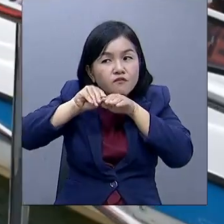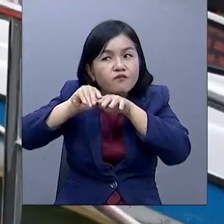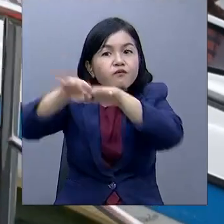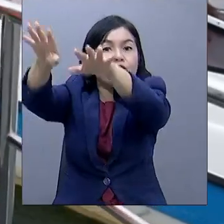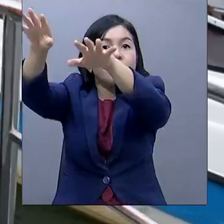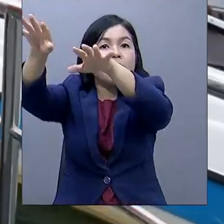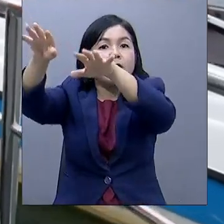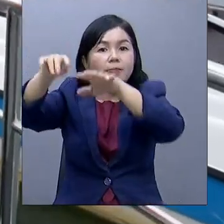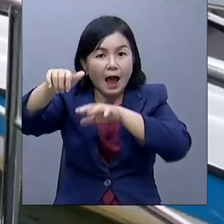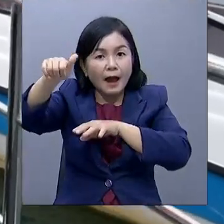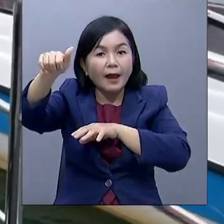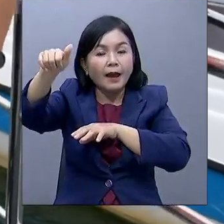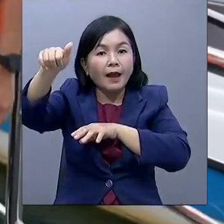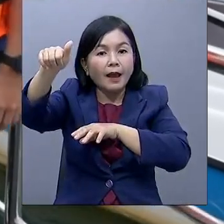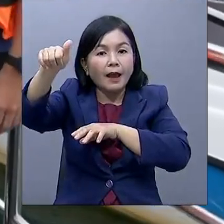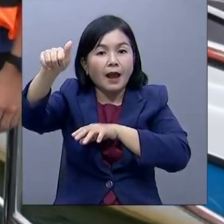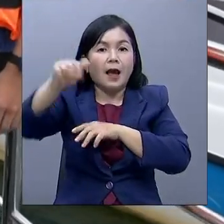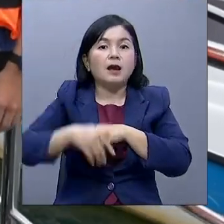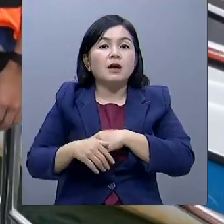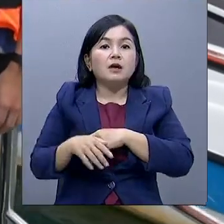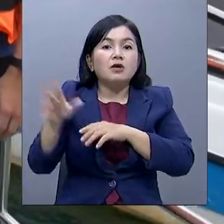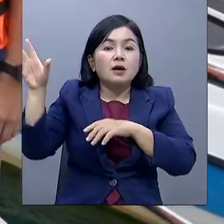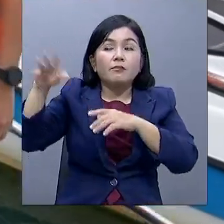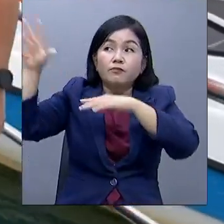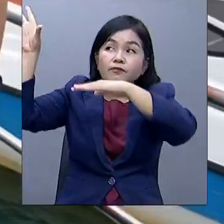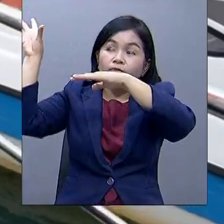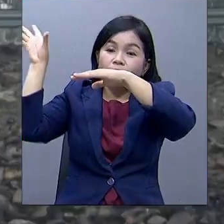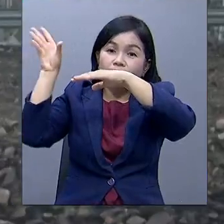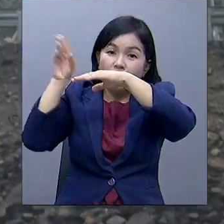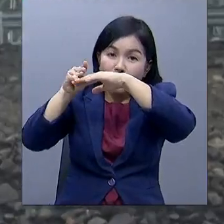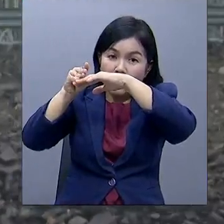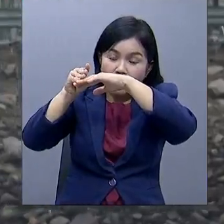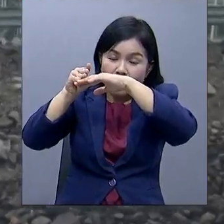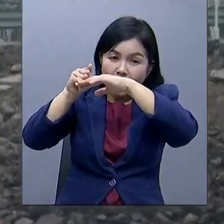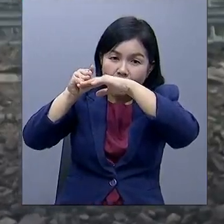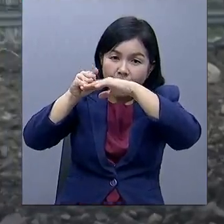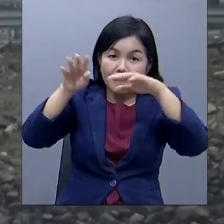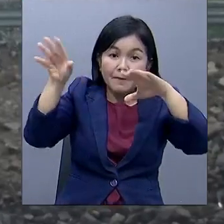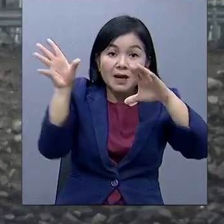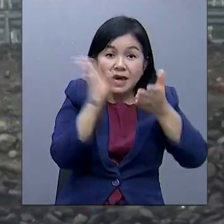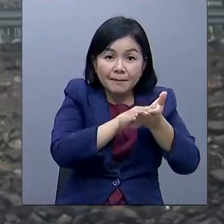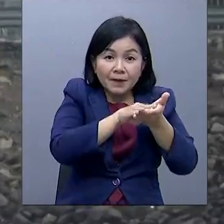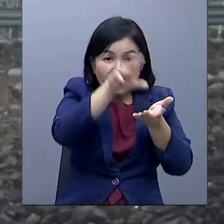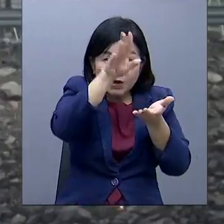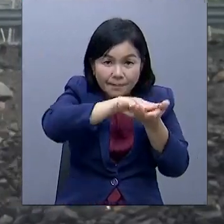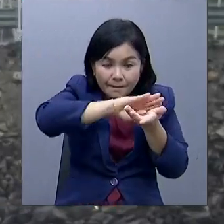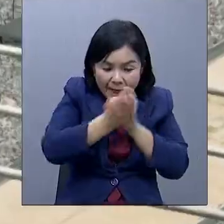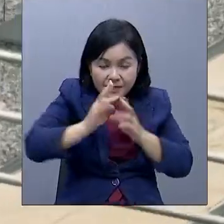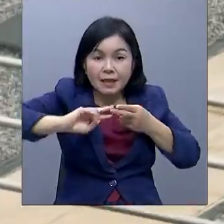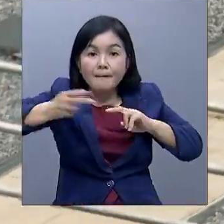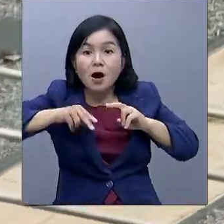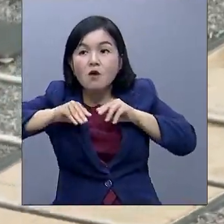ไกลๆเอาง่ายๆเป็นกระแสสลับขนาด 22,000 โวลต์นะเนี่ย ครับ ก็จะถูกส่งเข้าไปรวมกับระบ